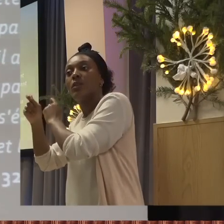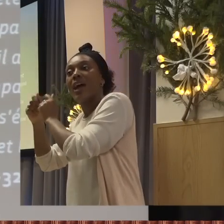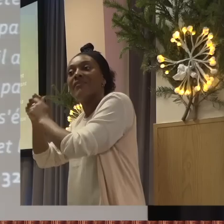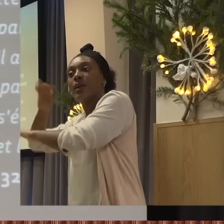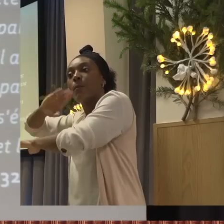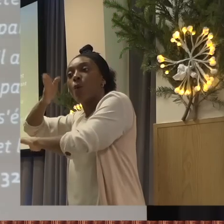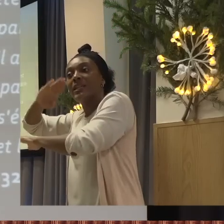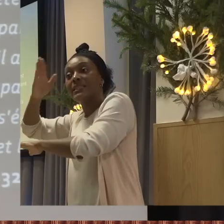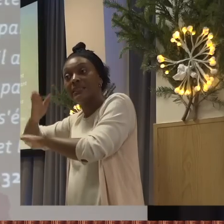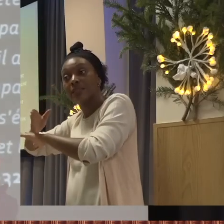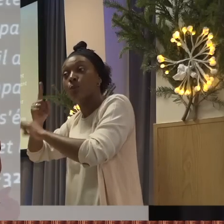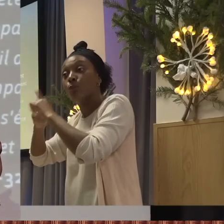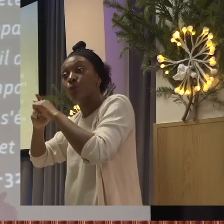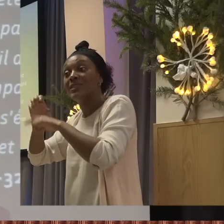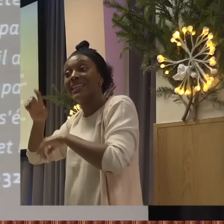Amen.